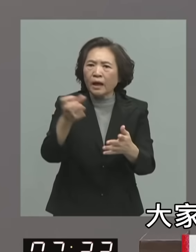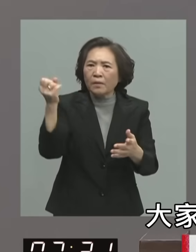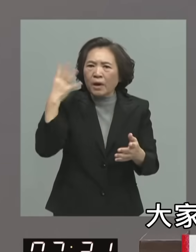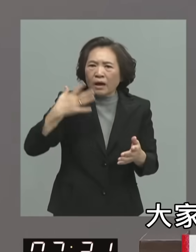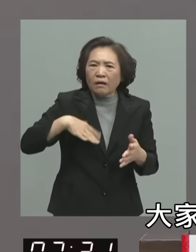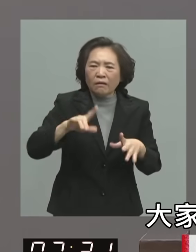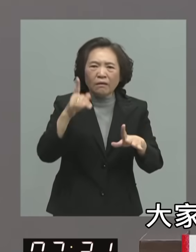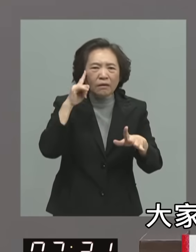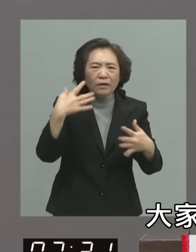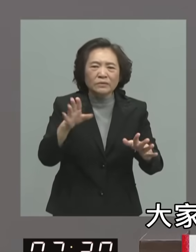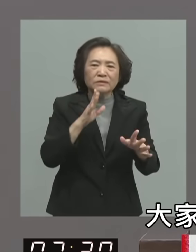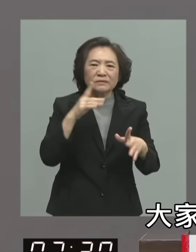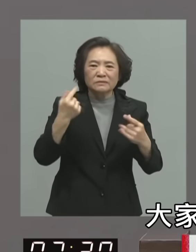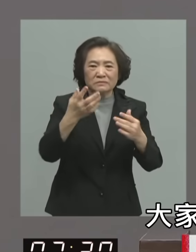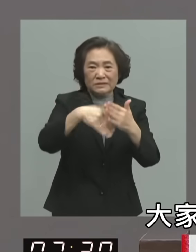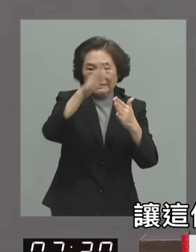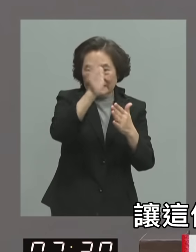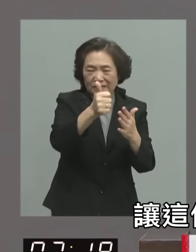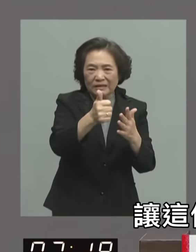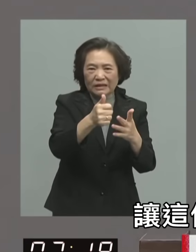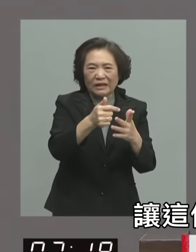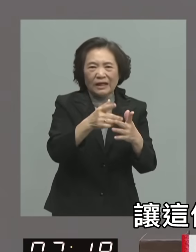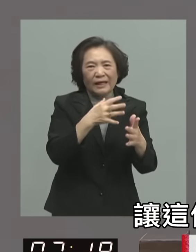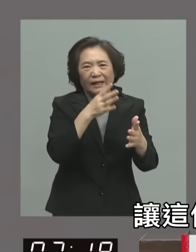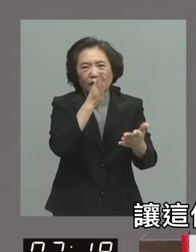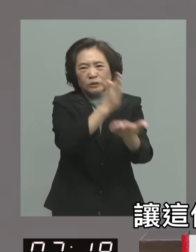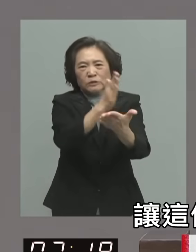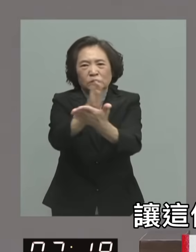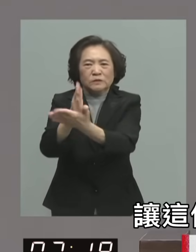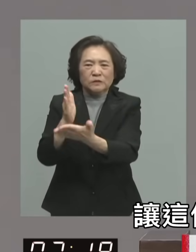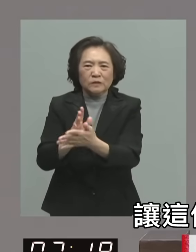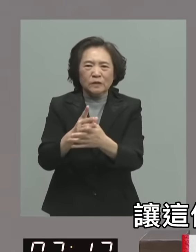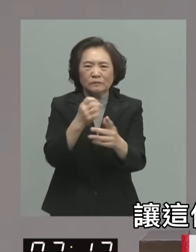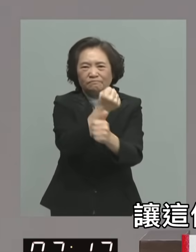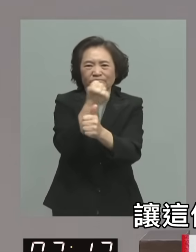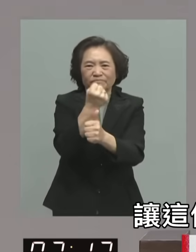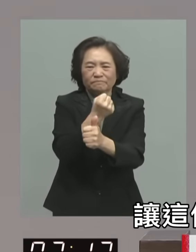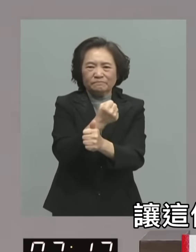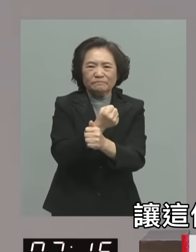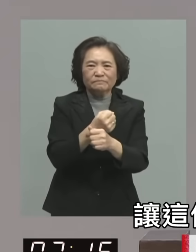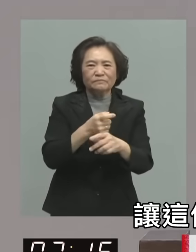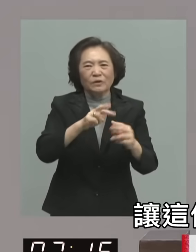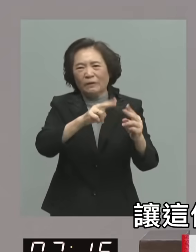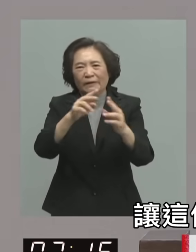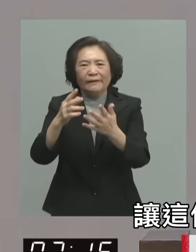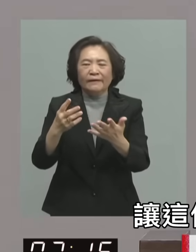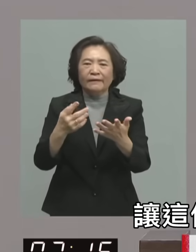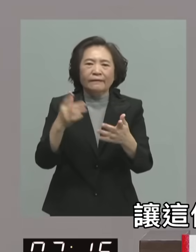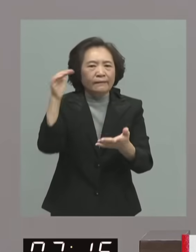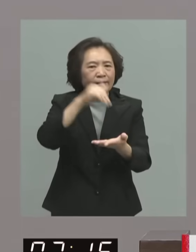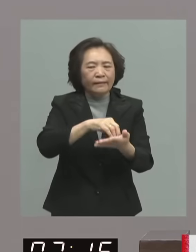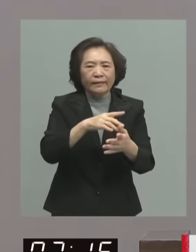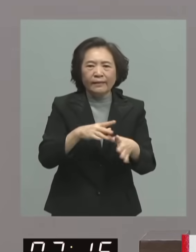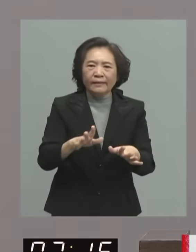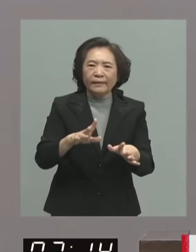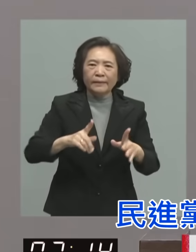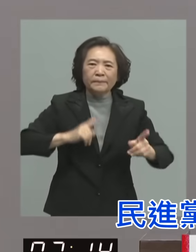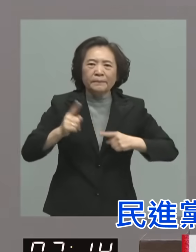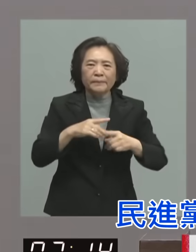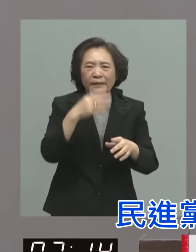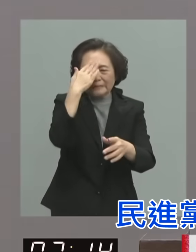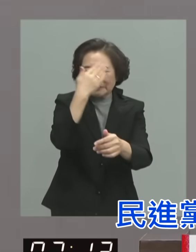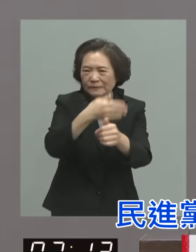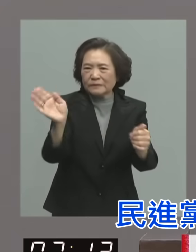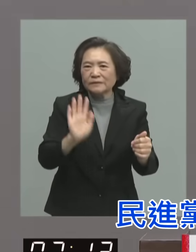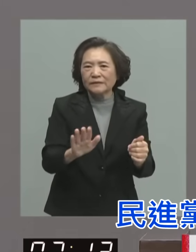生卡管，哦，这个学术的自由受到摧残。这看来看去，